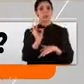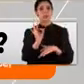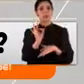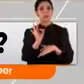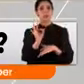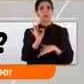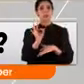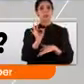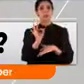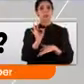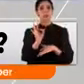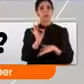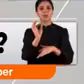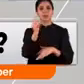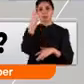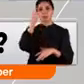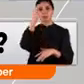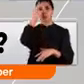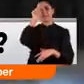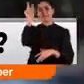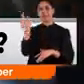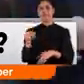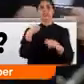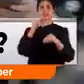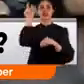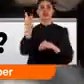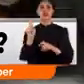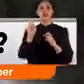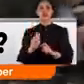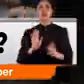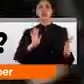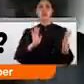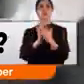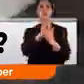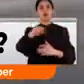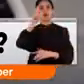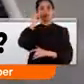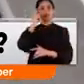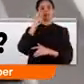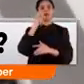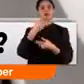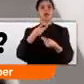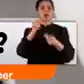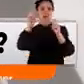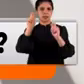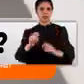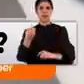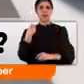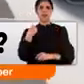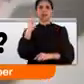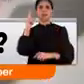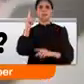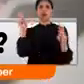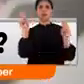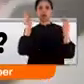Binlerce bireysel satıcı devreye girdi. Muhalefetin iddialarını tek tek çürüttü. Sonra da yeni bir araç geliyor